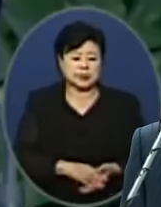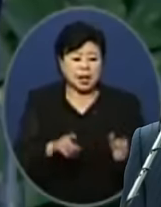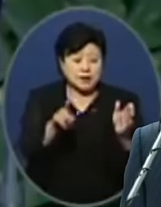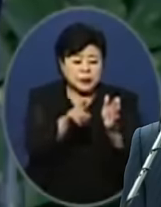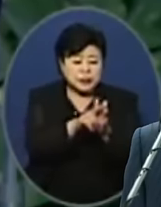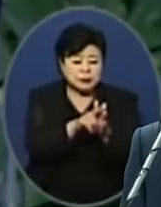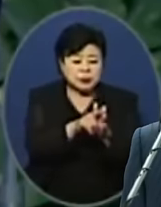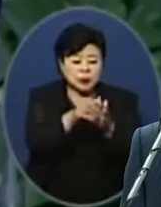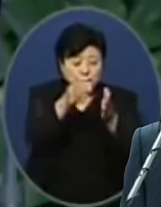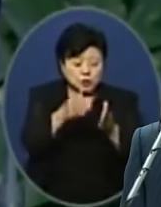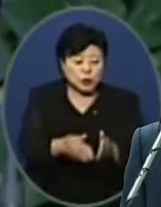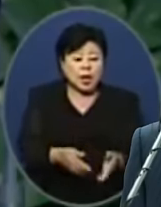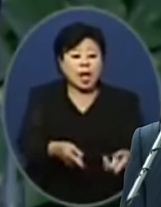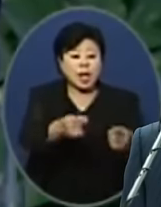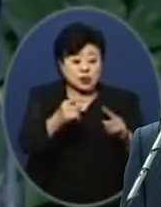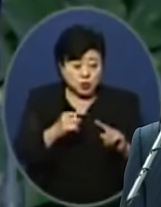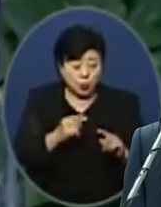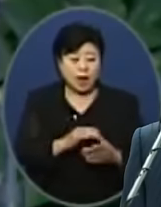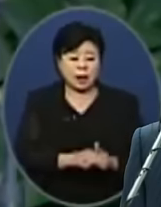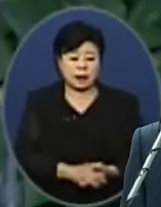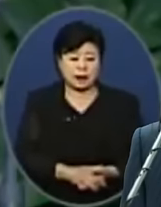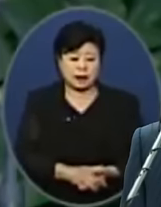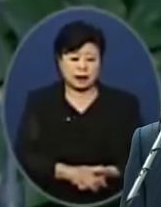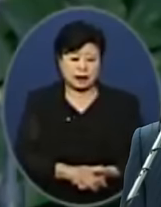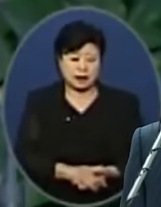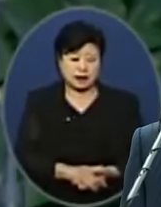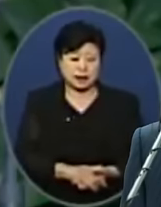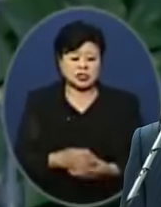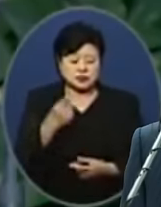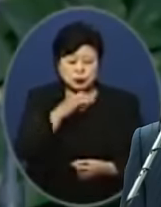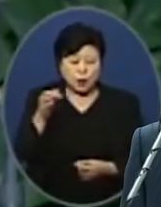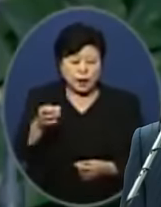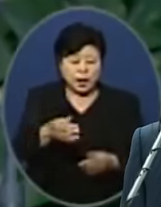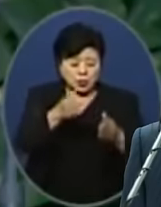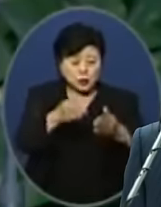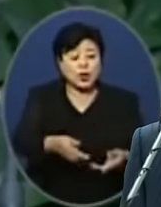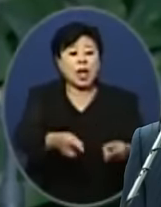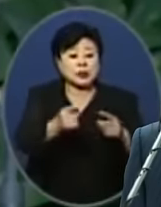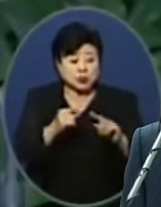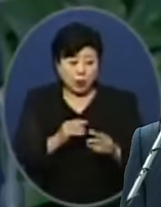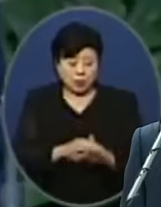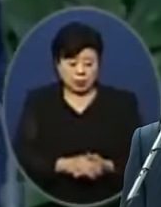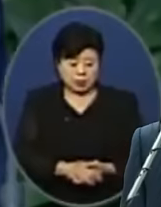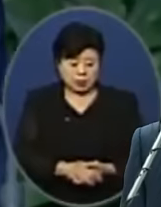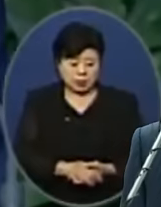믿음을 통해서 들어오고 입술의 고백을 통해서 들어오는 것입니다.